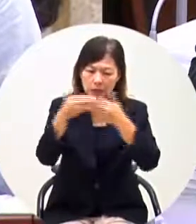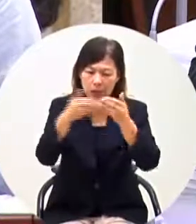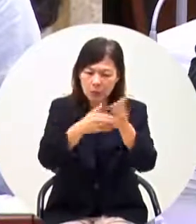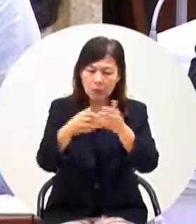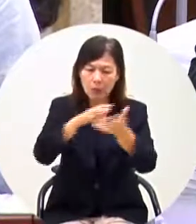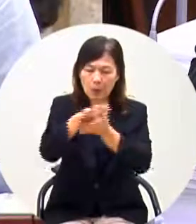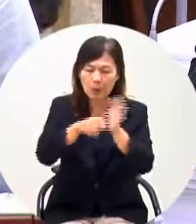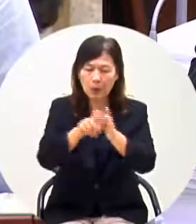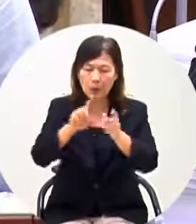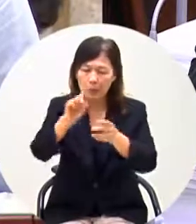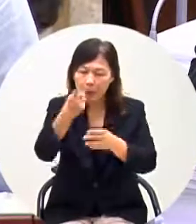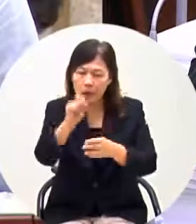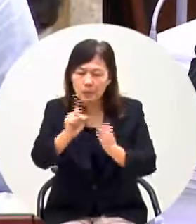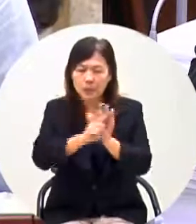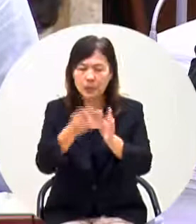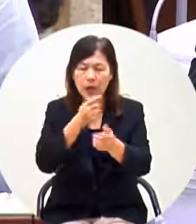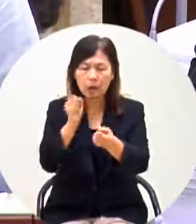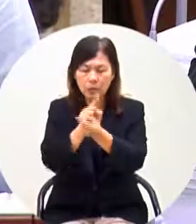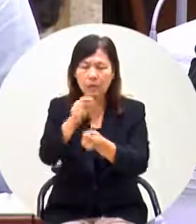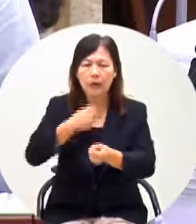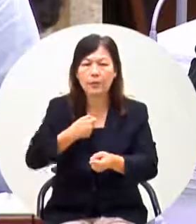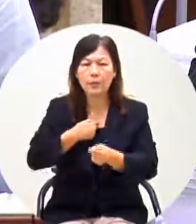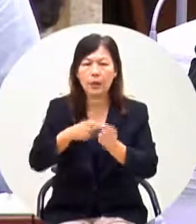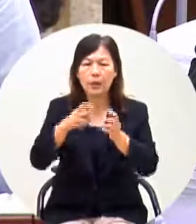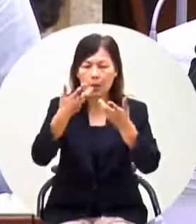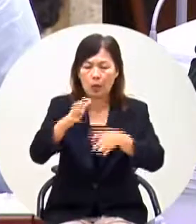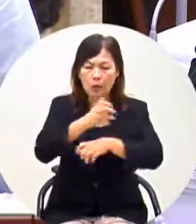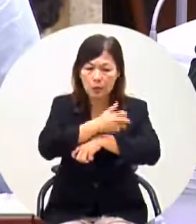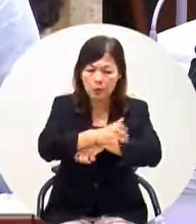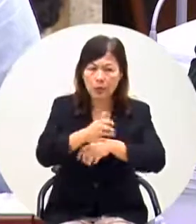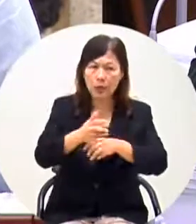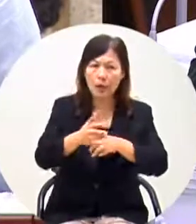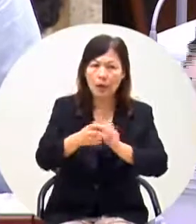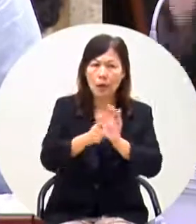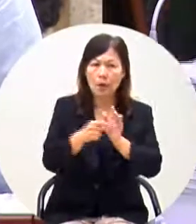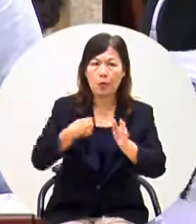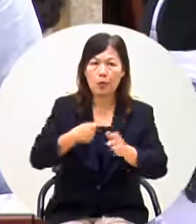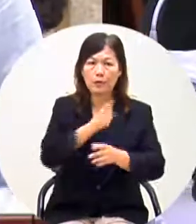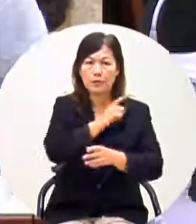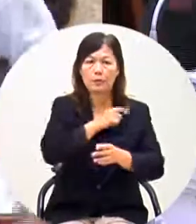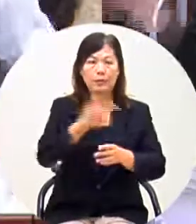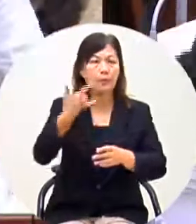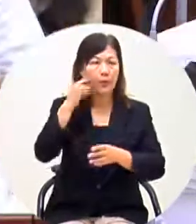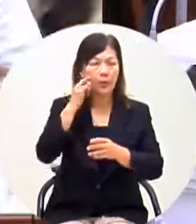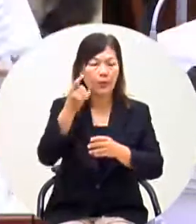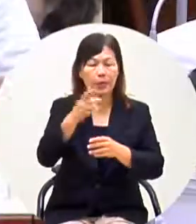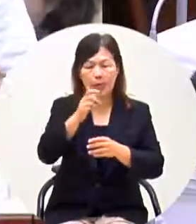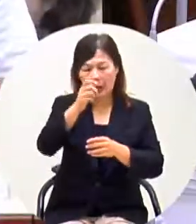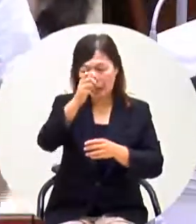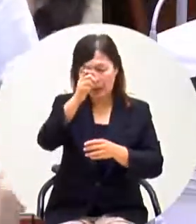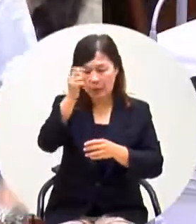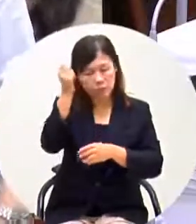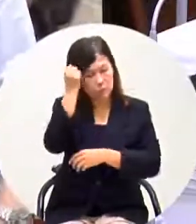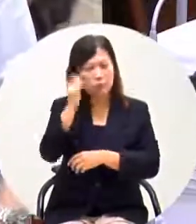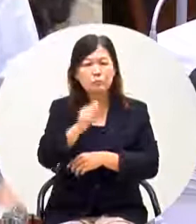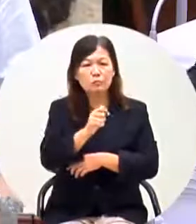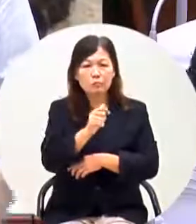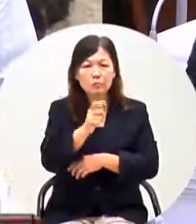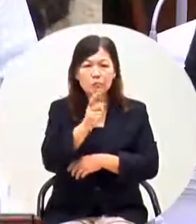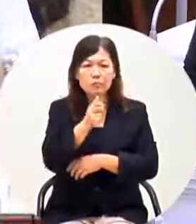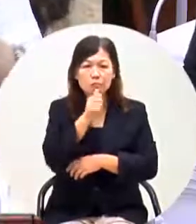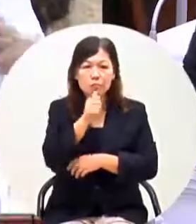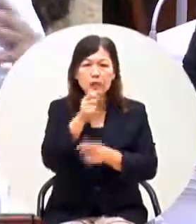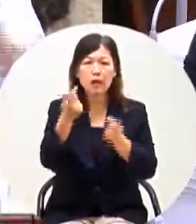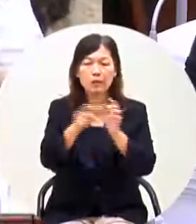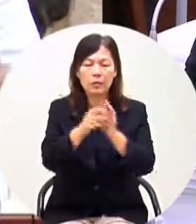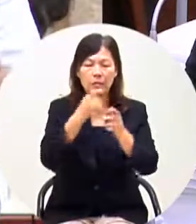镇，其实早期我自己那个父母亲的乡下，其实本来这个乡村都是大家人车非常多。那